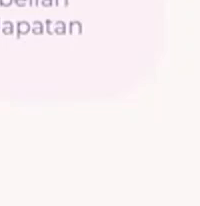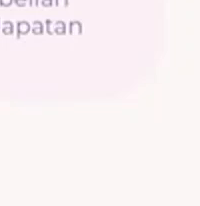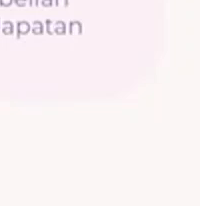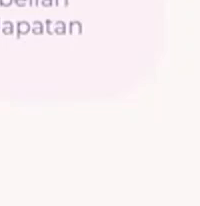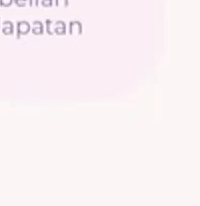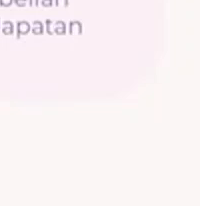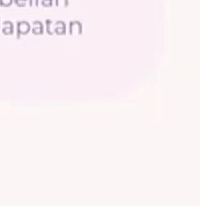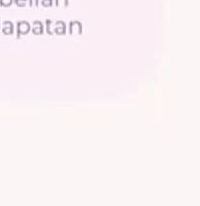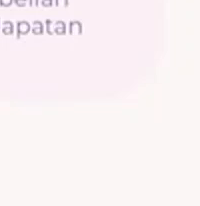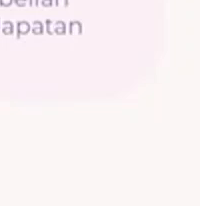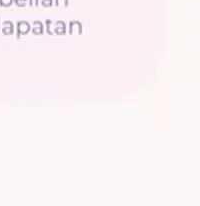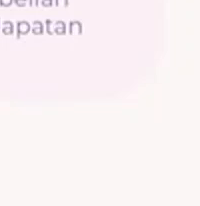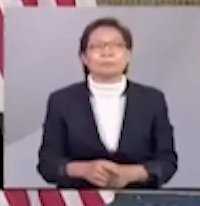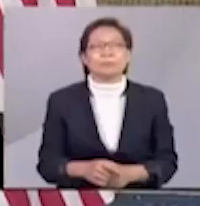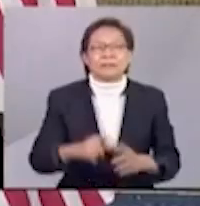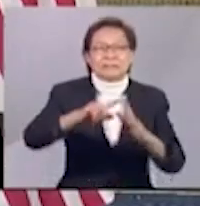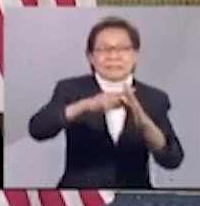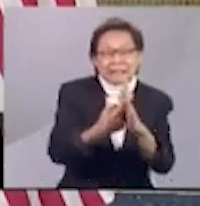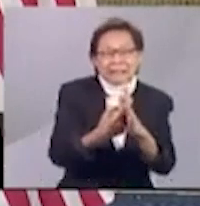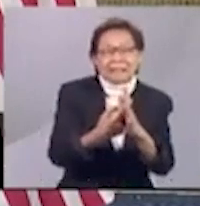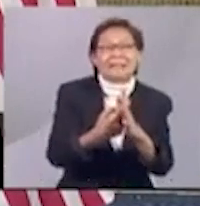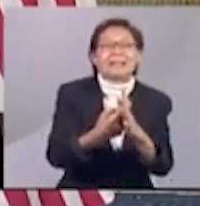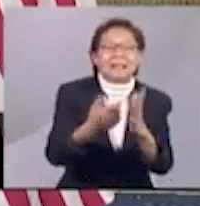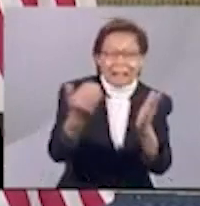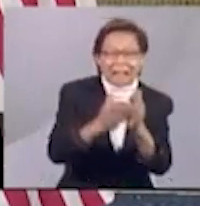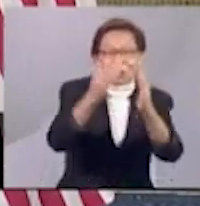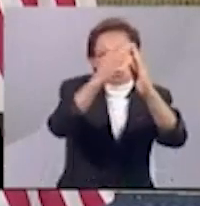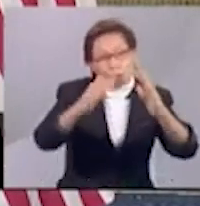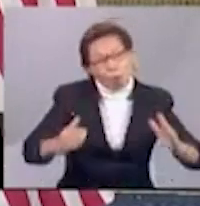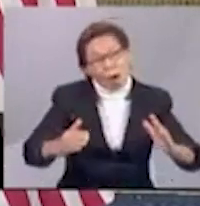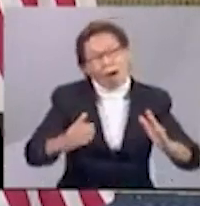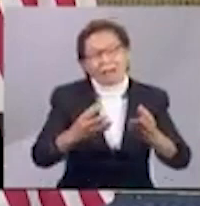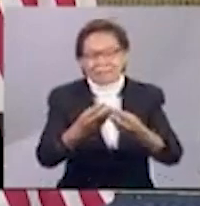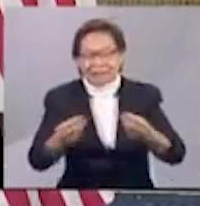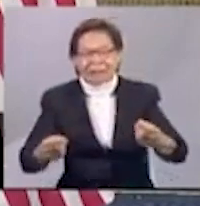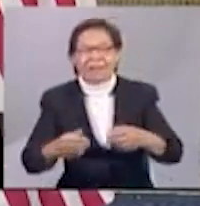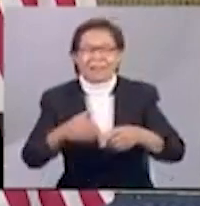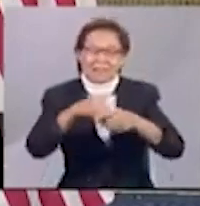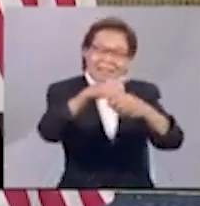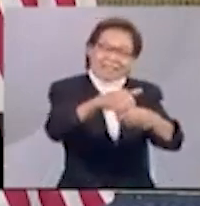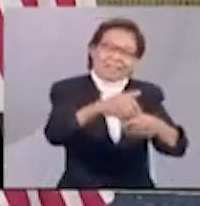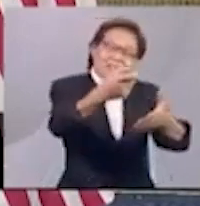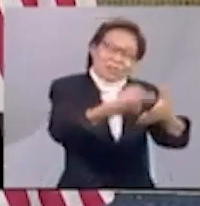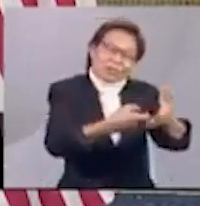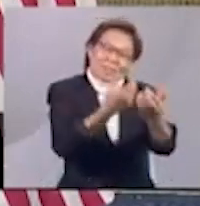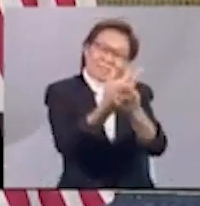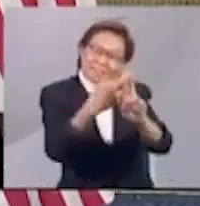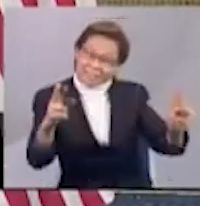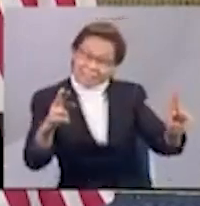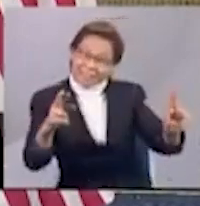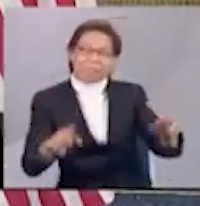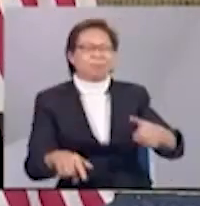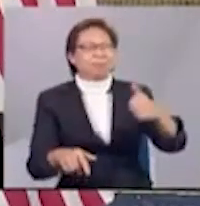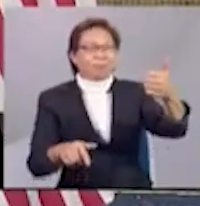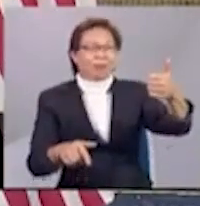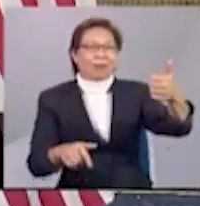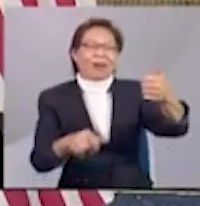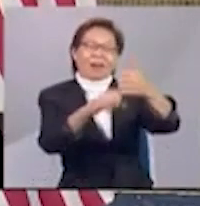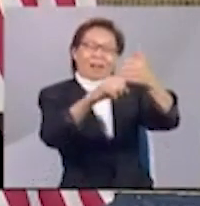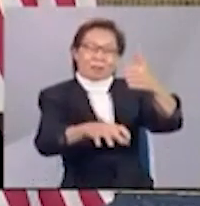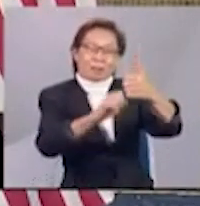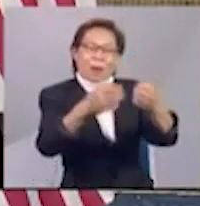Untuk merancangkan semula pasaran hartanah, beberapa insentif cukai akan disediakan. Pertama,